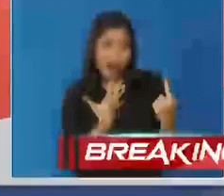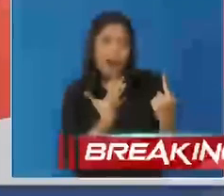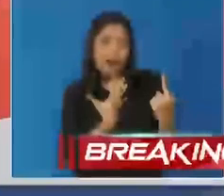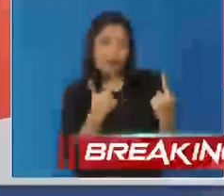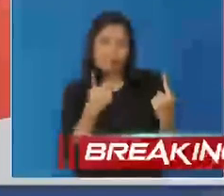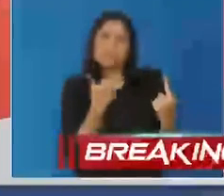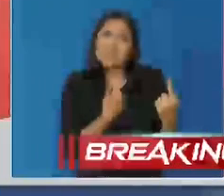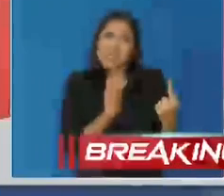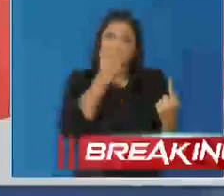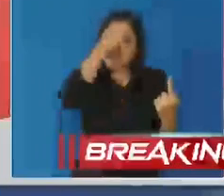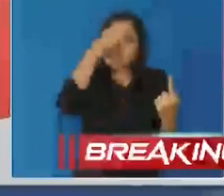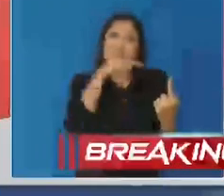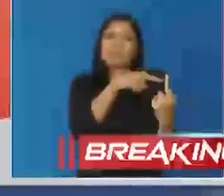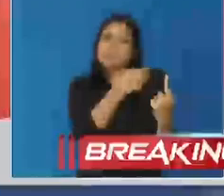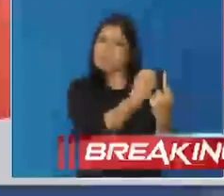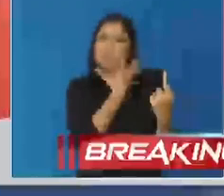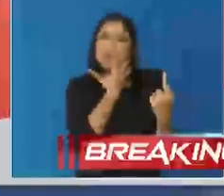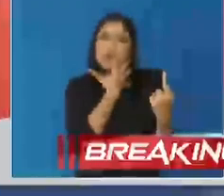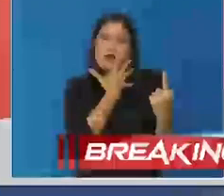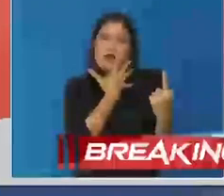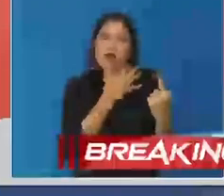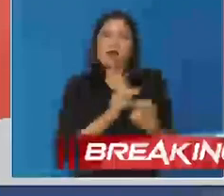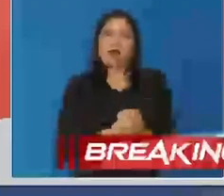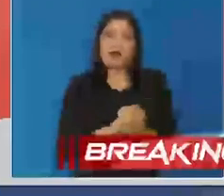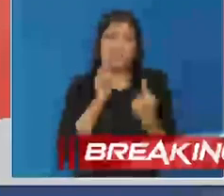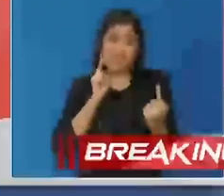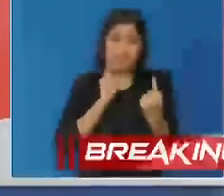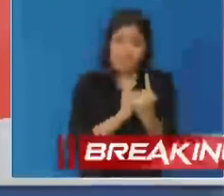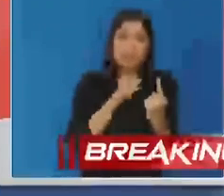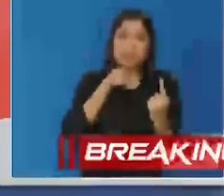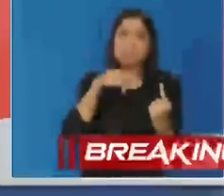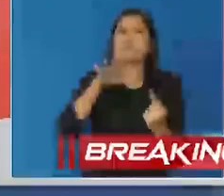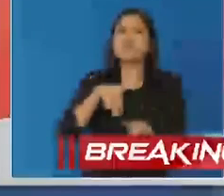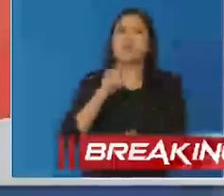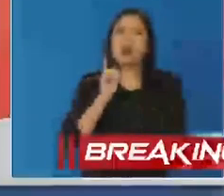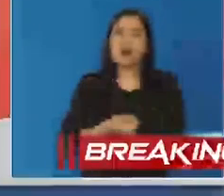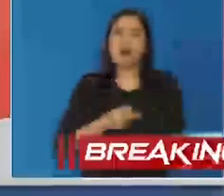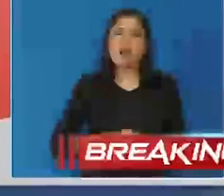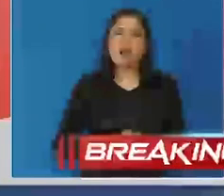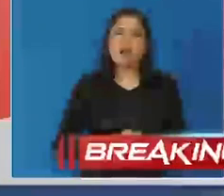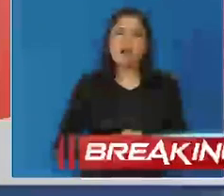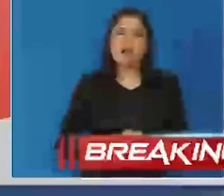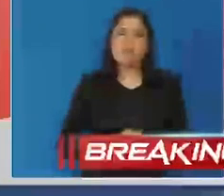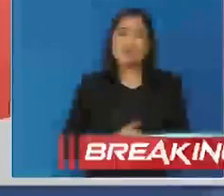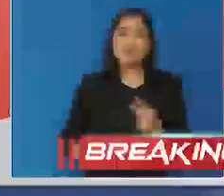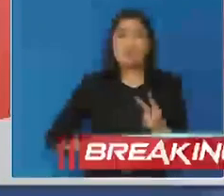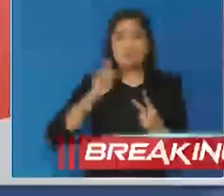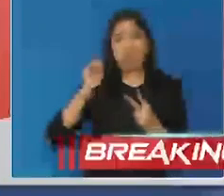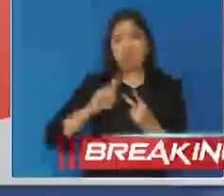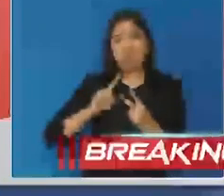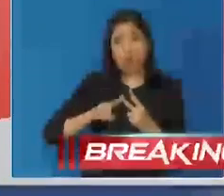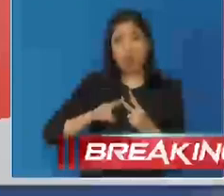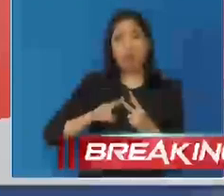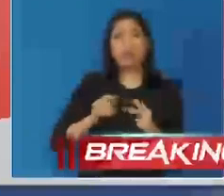sehat artinya kontak dekat masih terjadi kemudian yang kedua bisa saja